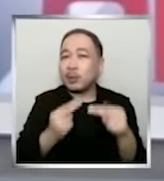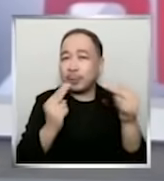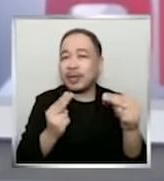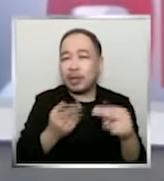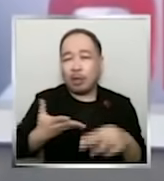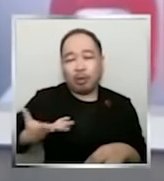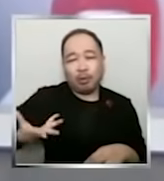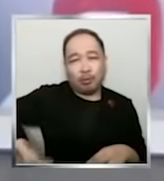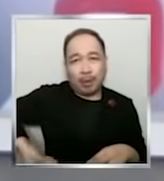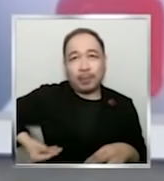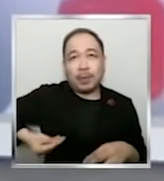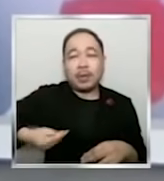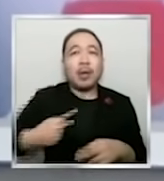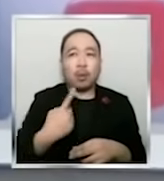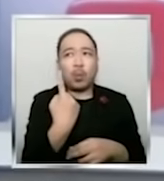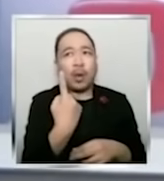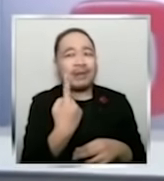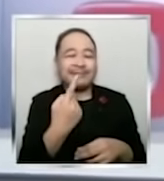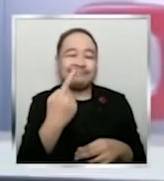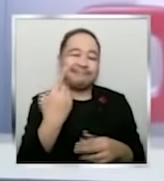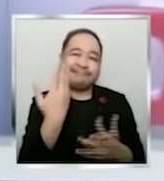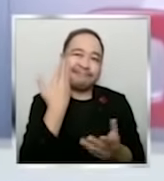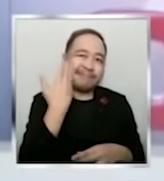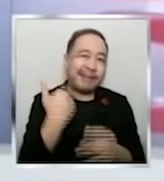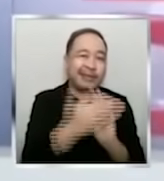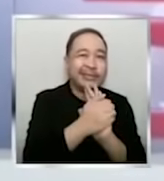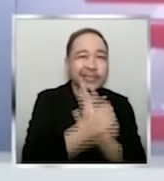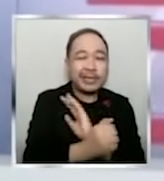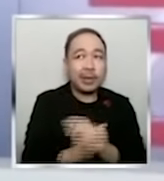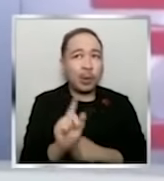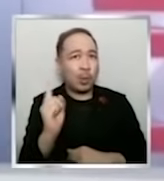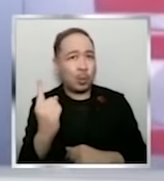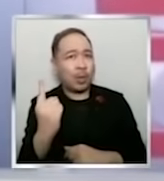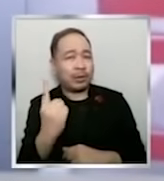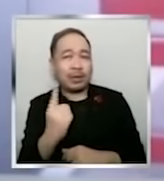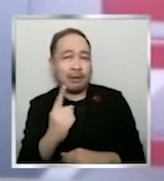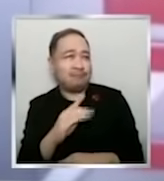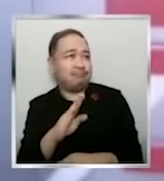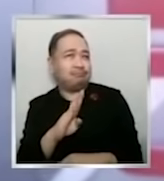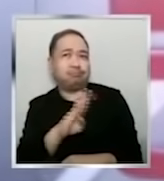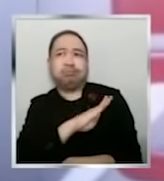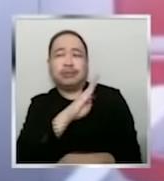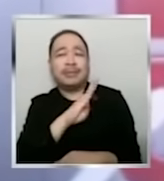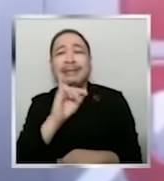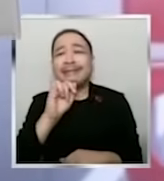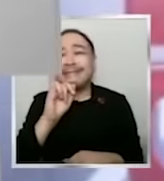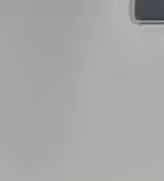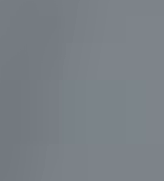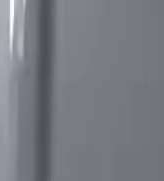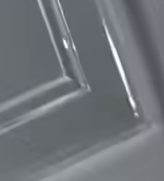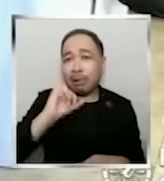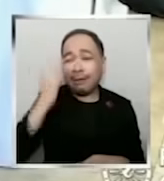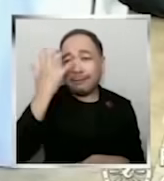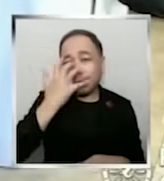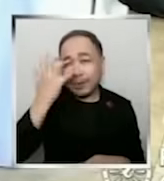sa kakayanan at isang tumatapang daw kapag nakakainom. Yan po ang tinutukan ni Ivan Mayrina.